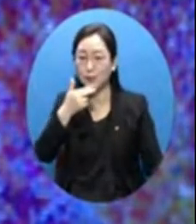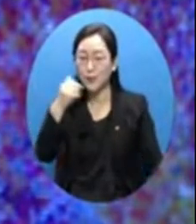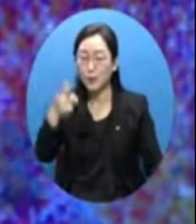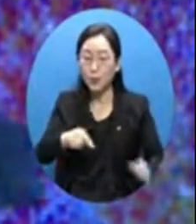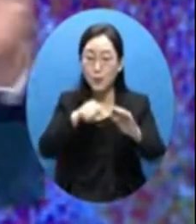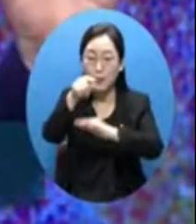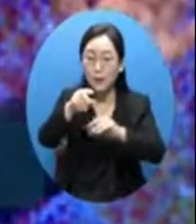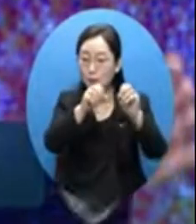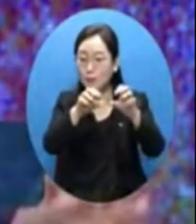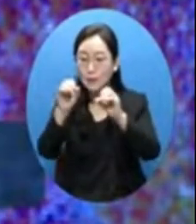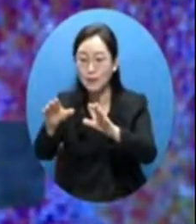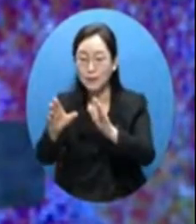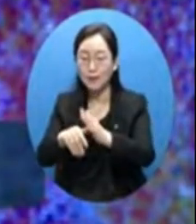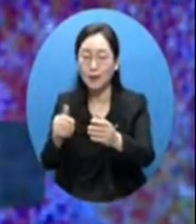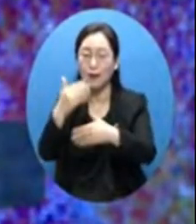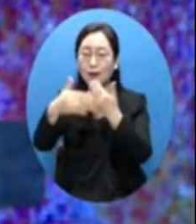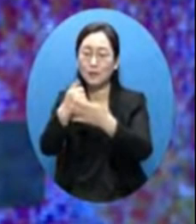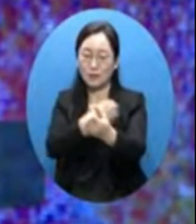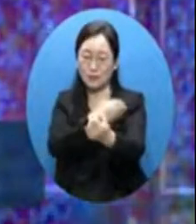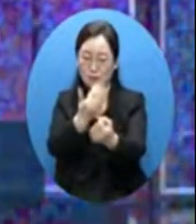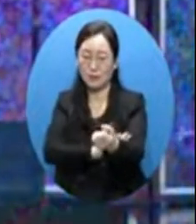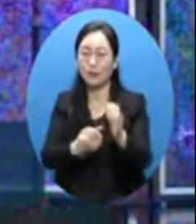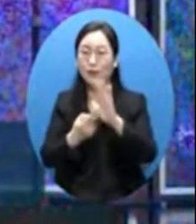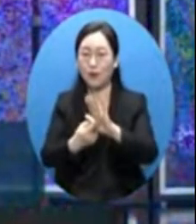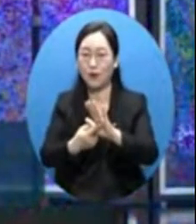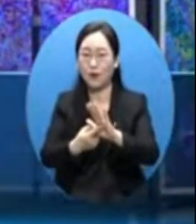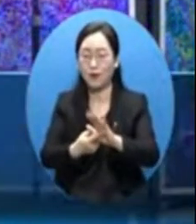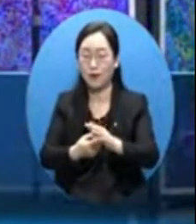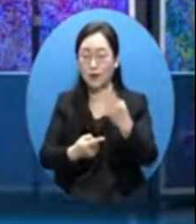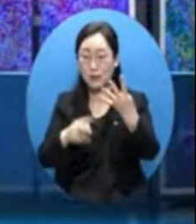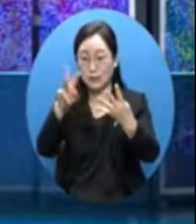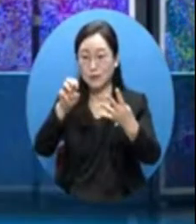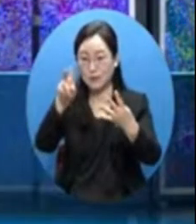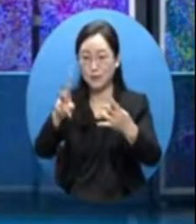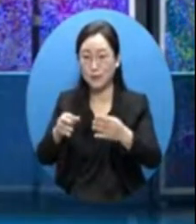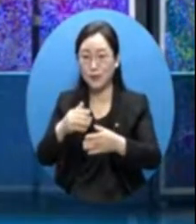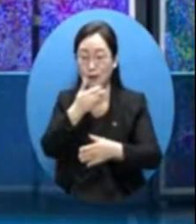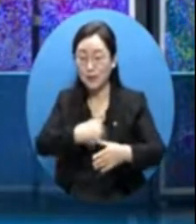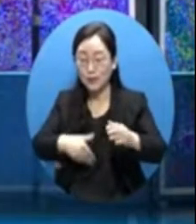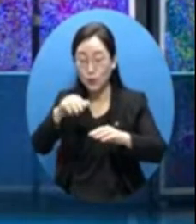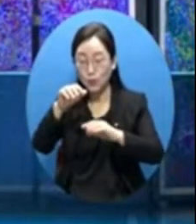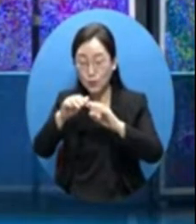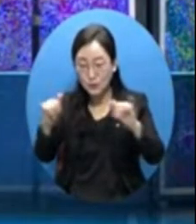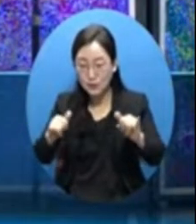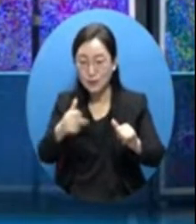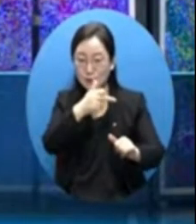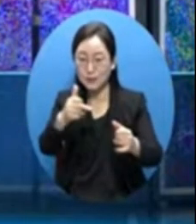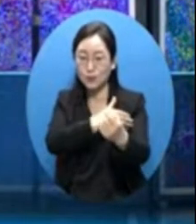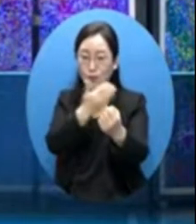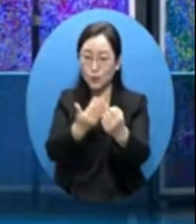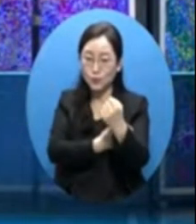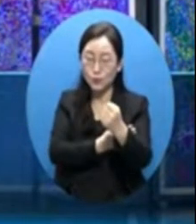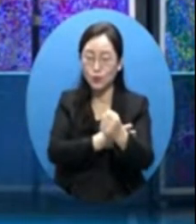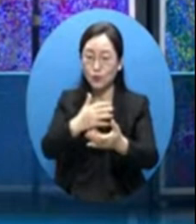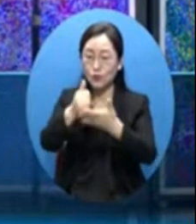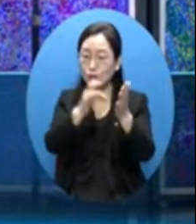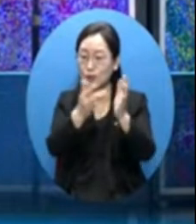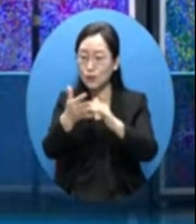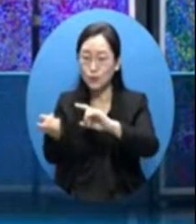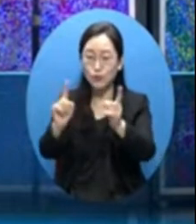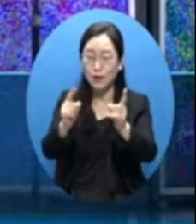사역에 하나님의 능력이 나타났던 것입니다. 4장 33절에 사도들이 큰 권능으로 주 예수의 부활을